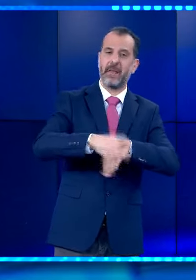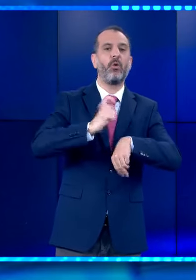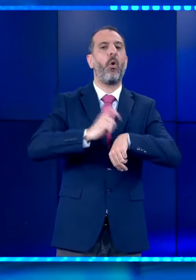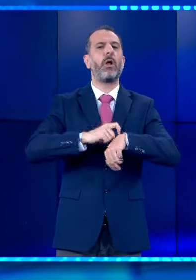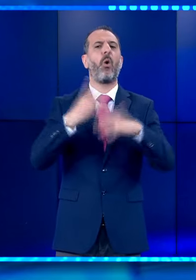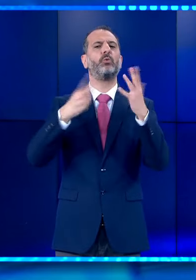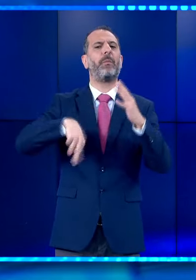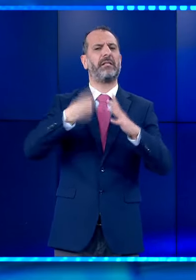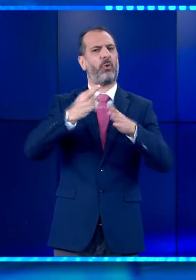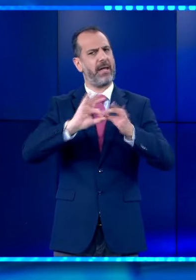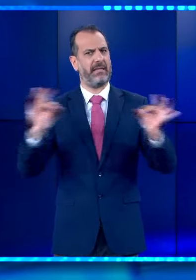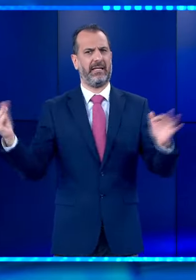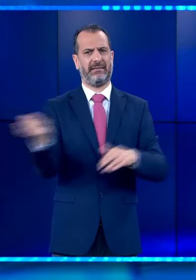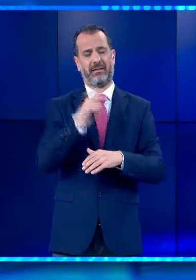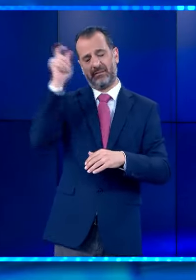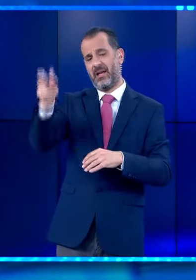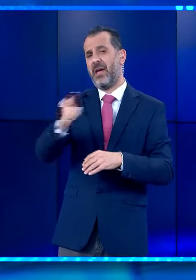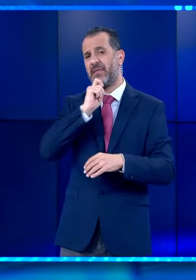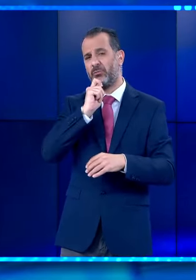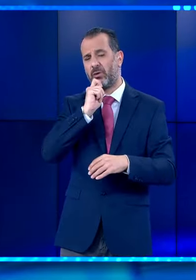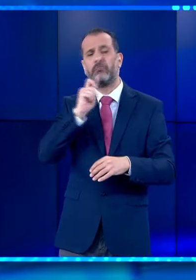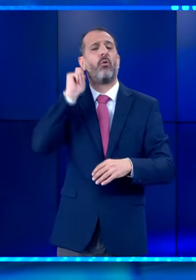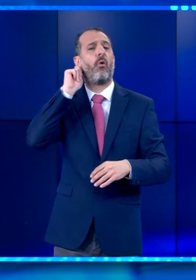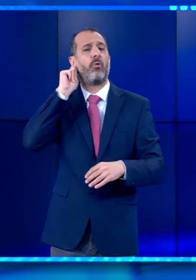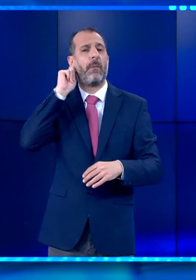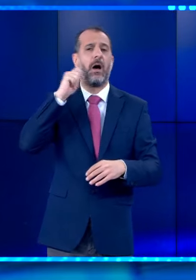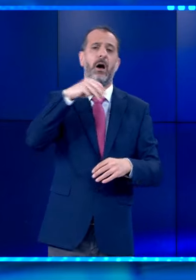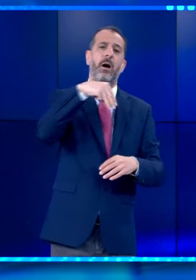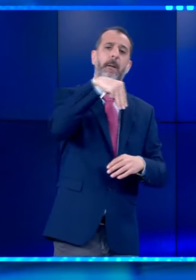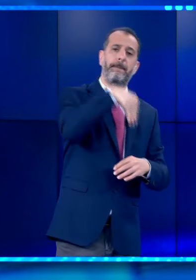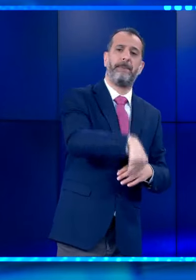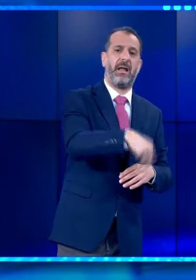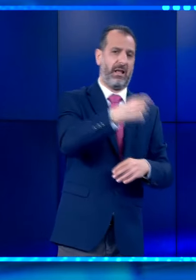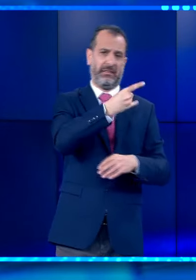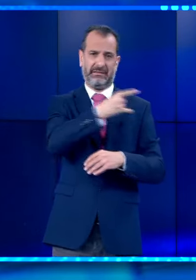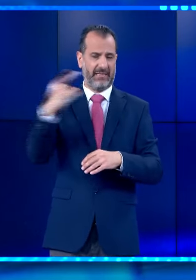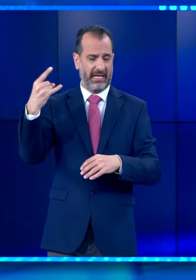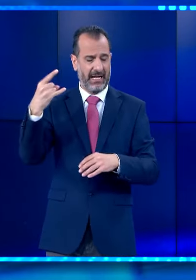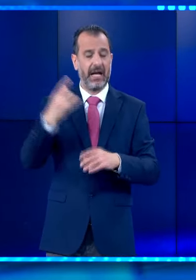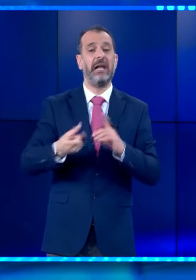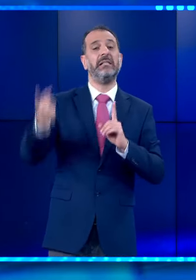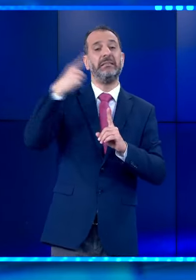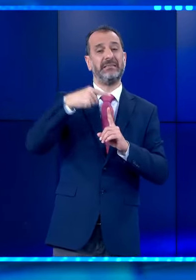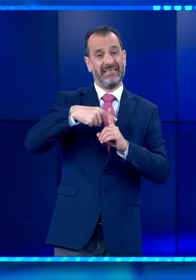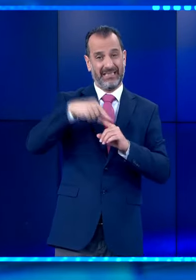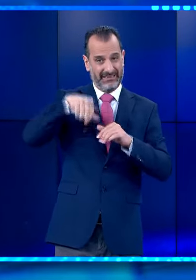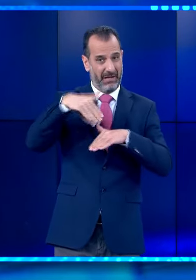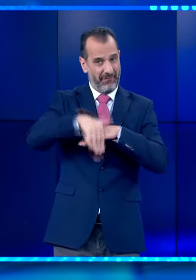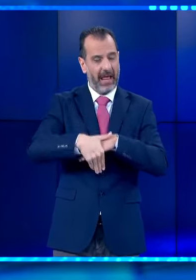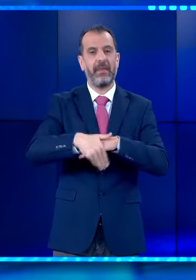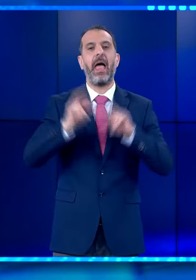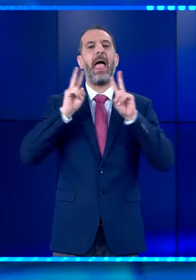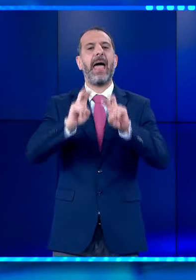τις εξελίξεις της ημέρας με αναλυτικά ρεπορτάζ στο κεντρικό δελτίο στις 8 παρατέταρτο με τη Μάρα Ζαχαρέα. Απόψε στο δελτίο